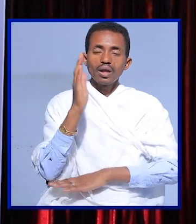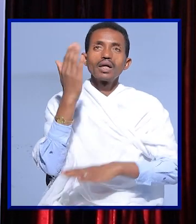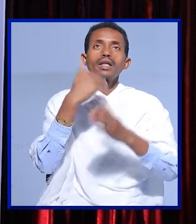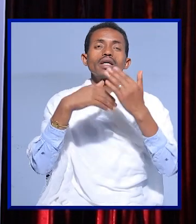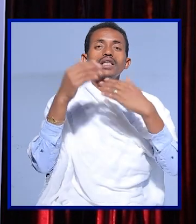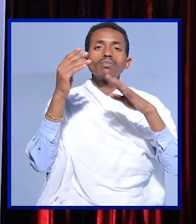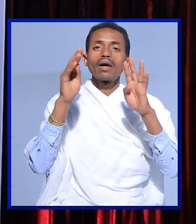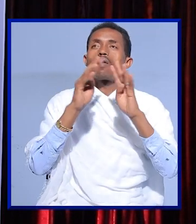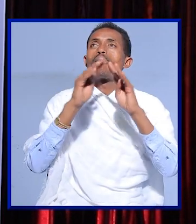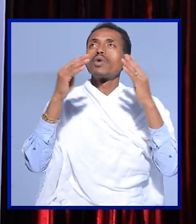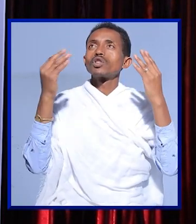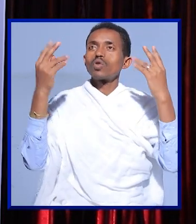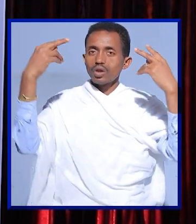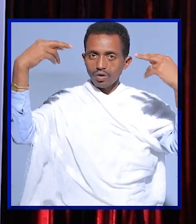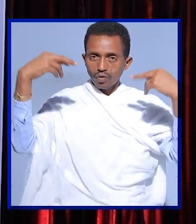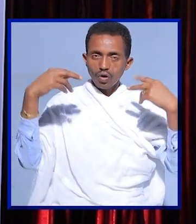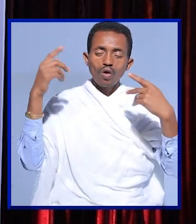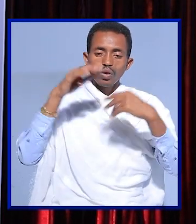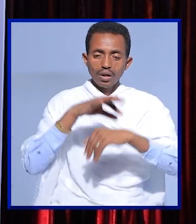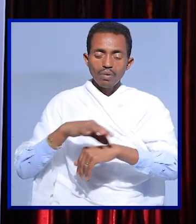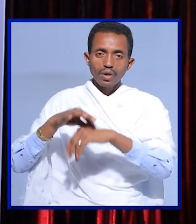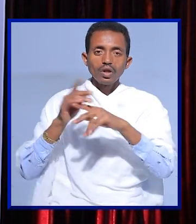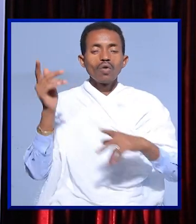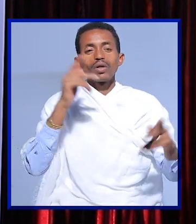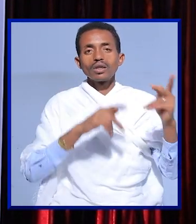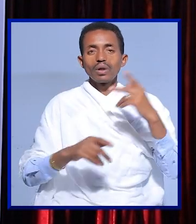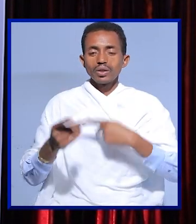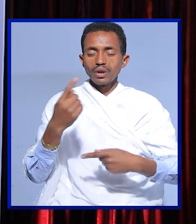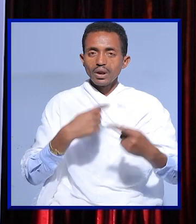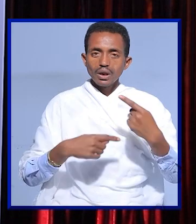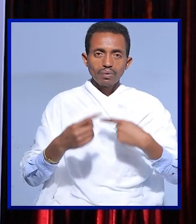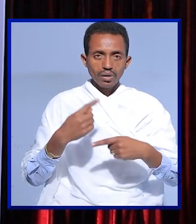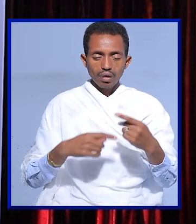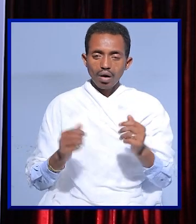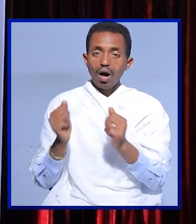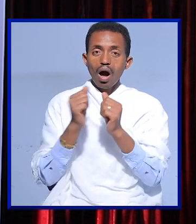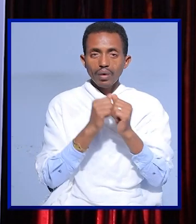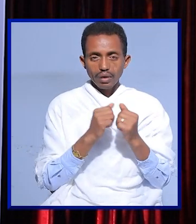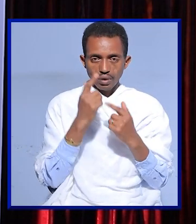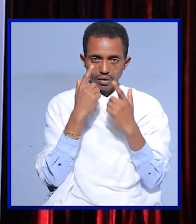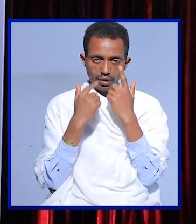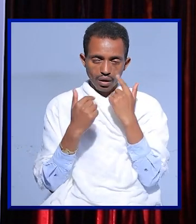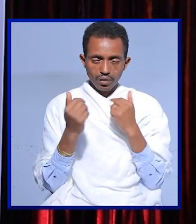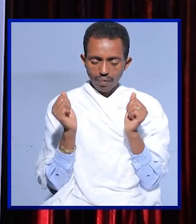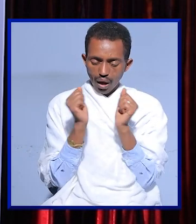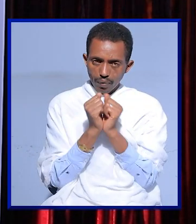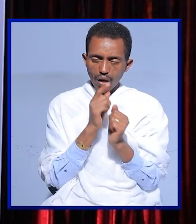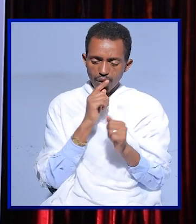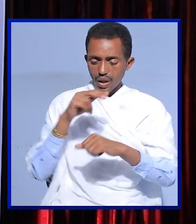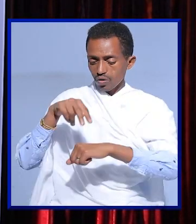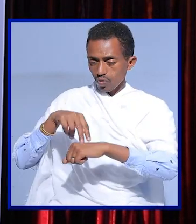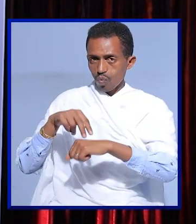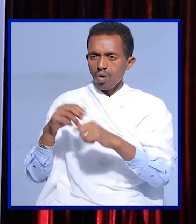የሰማይ መስኮት ተከፍቶ ወደ ምድራችን ወደ ህዝባችን ይመጣ። አብረን ስናለቅስ አብረን